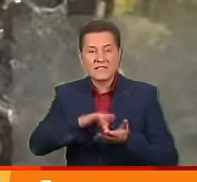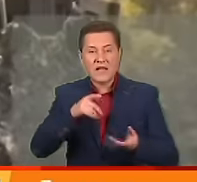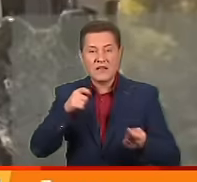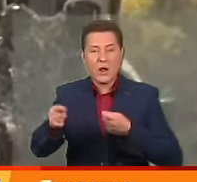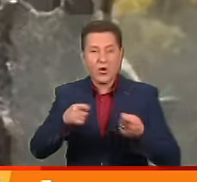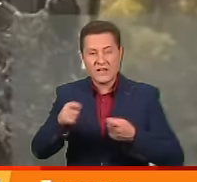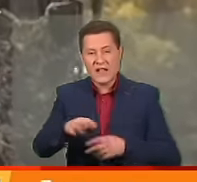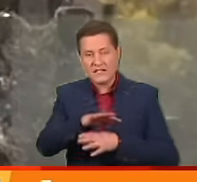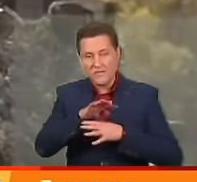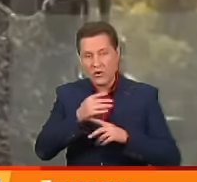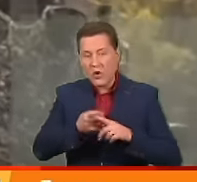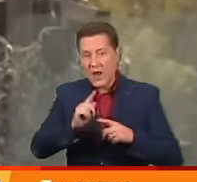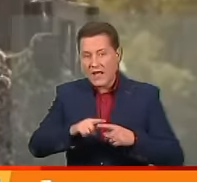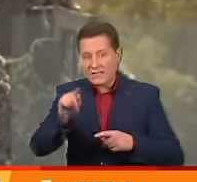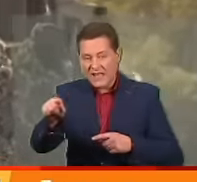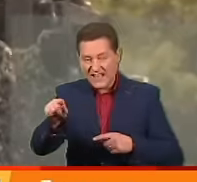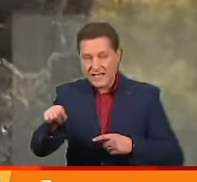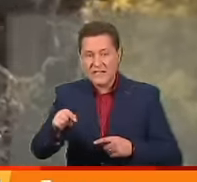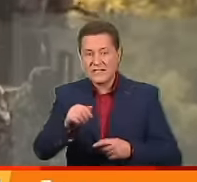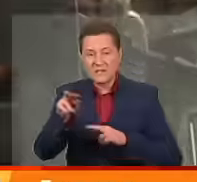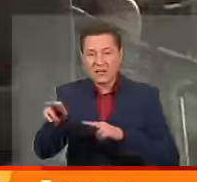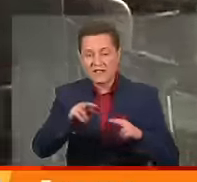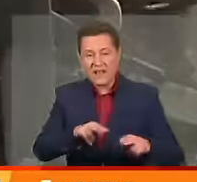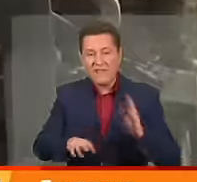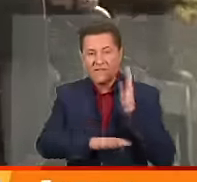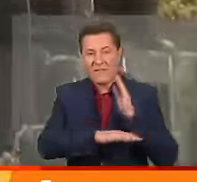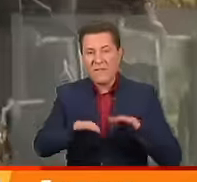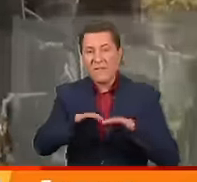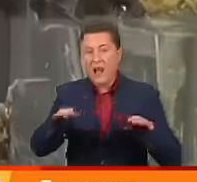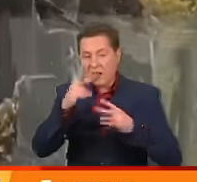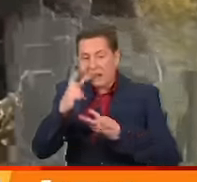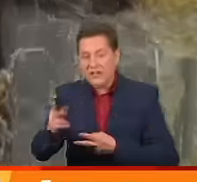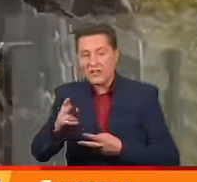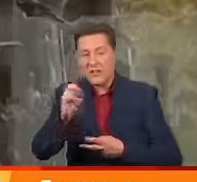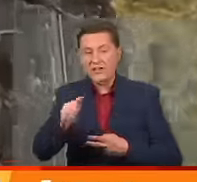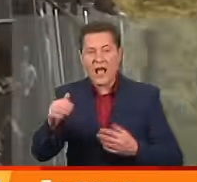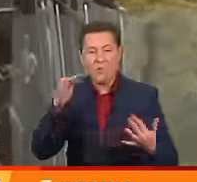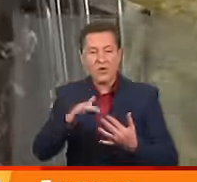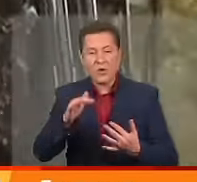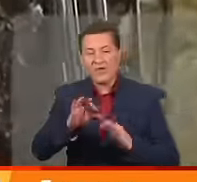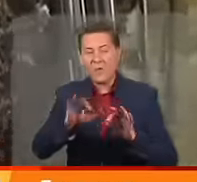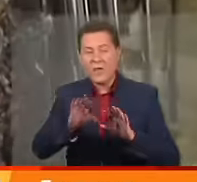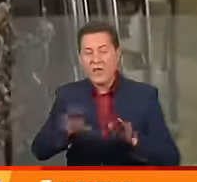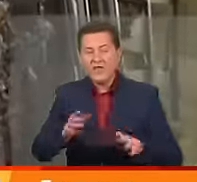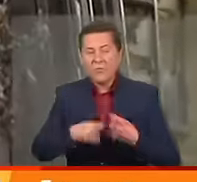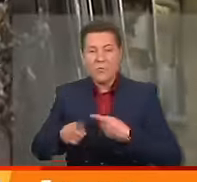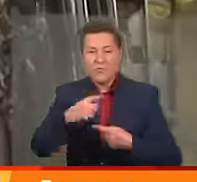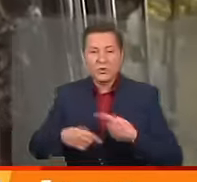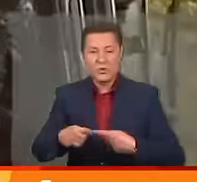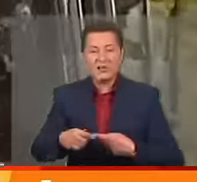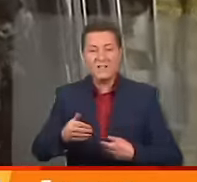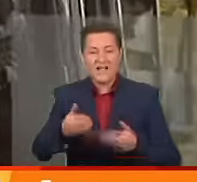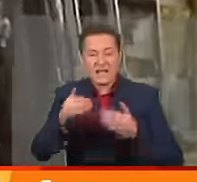вогню, а це їхні спостерігачі нині залишаються в дерев'яних вежах на передовій, пояснюють, повернутися назад у разі, якщо терористи